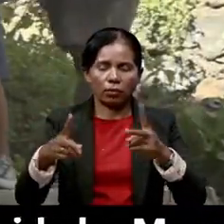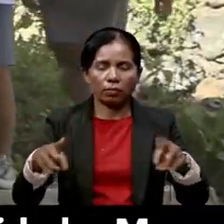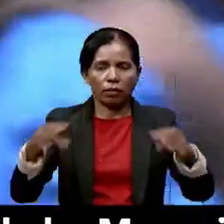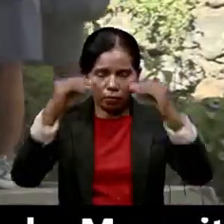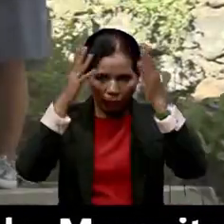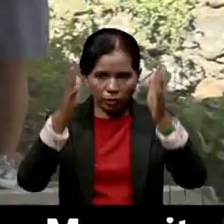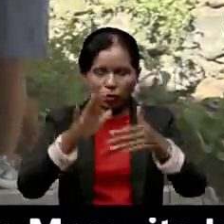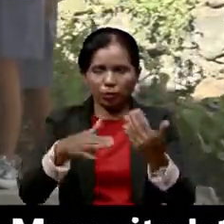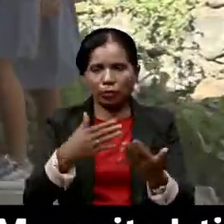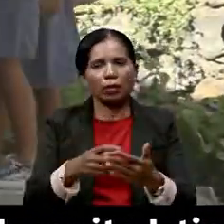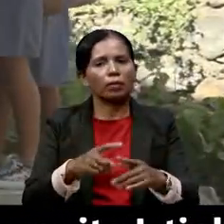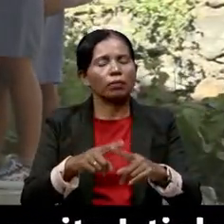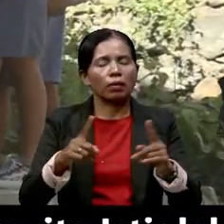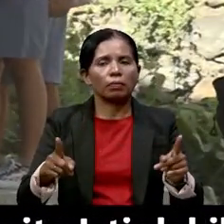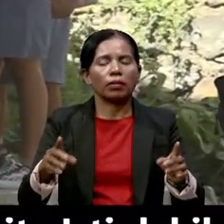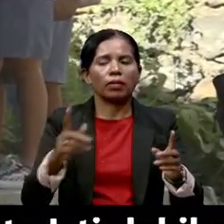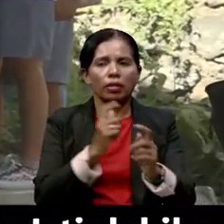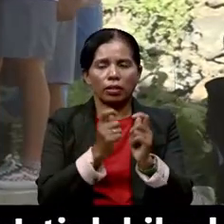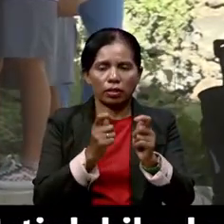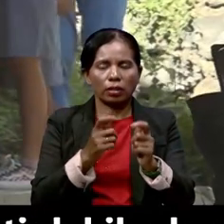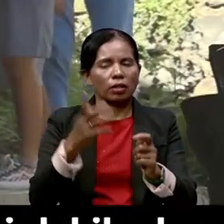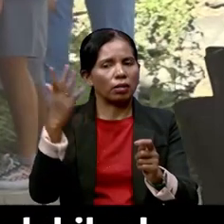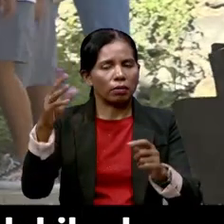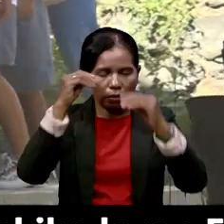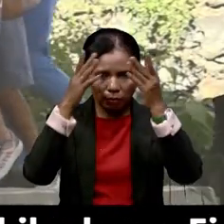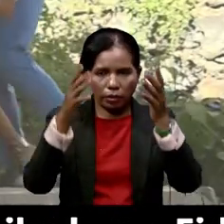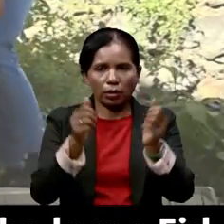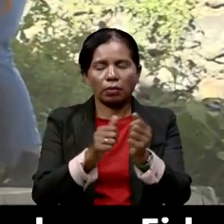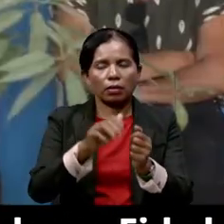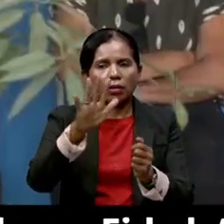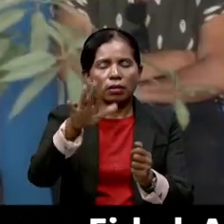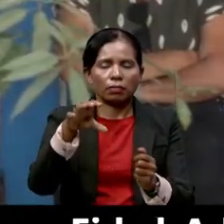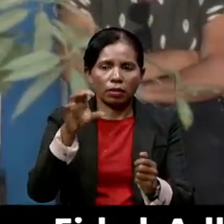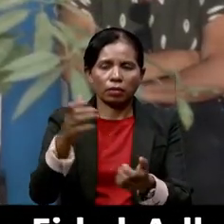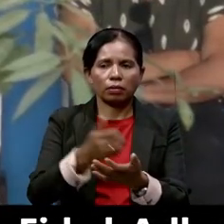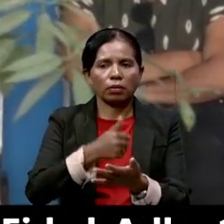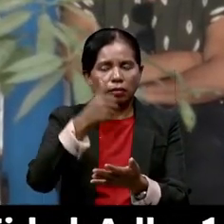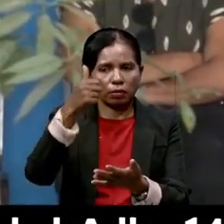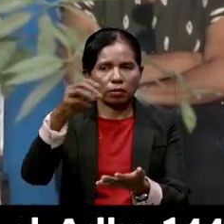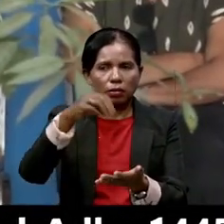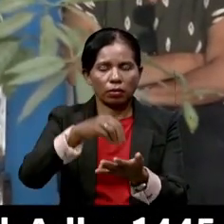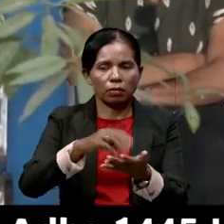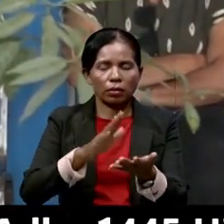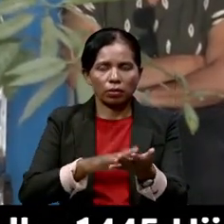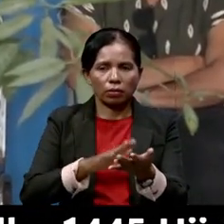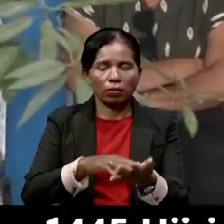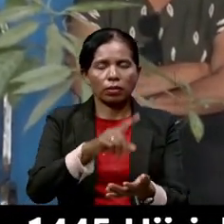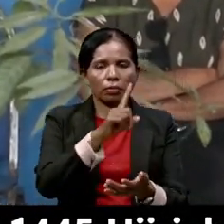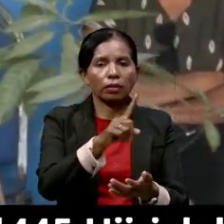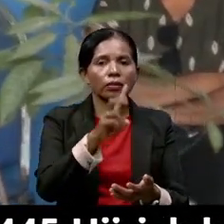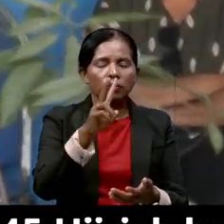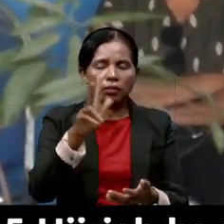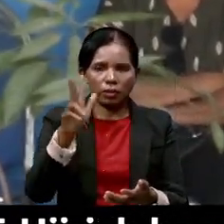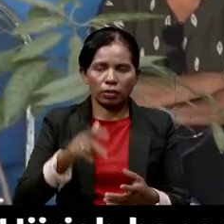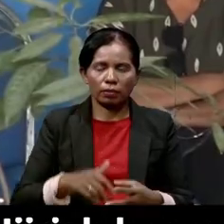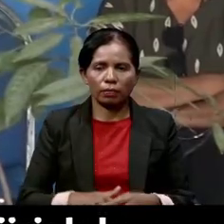sira mai be ia teste refere professor Bessica Tus Lima Macpassa, onde coloca o ensino primeiro, segundo no terceiro